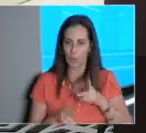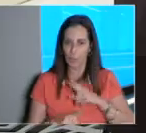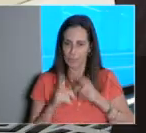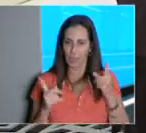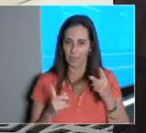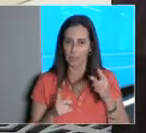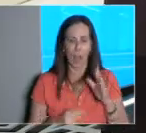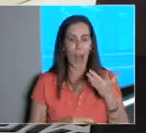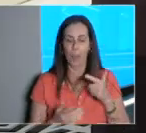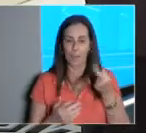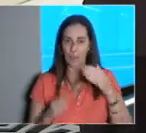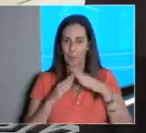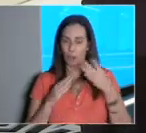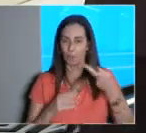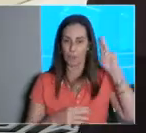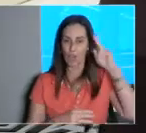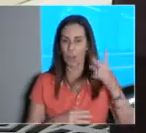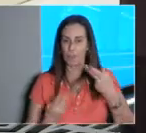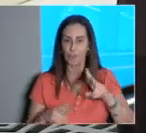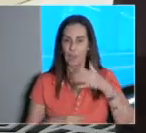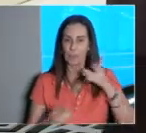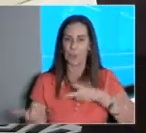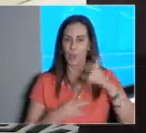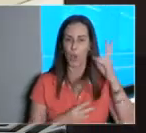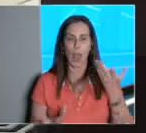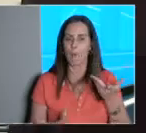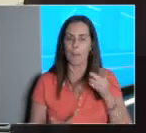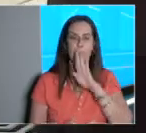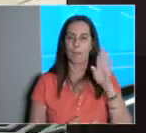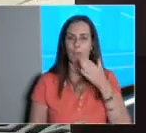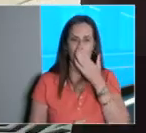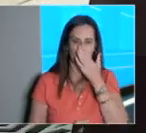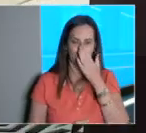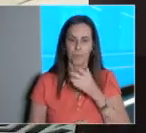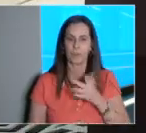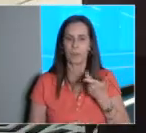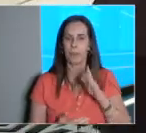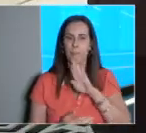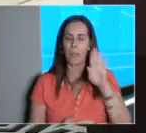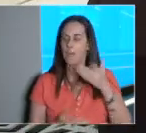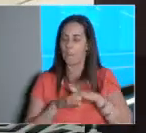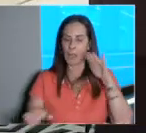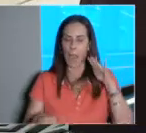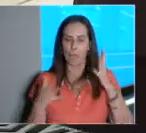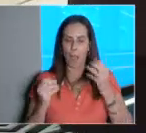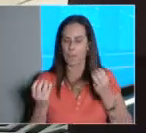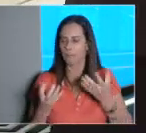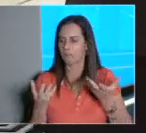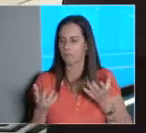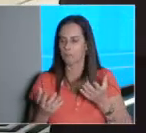אופציה אחרת. כי מה, כי מחירי הדירות עלו פי שתיים, כי אפשר ללכת לבית חולים, כי יעדו בעוטף עזה. כי בלתי נסבלים, כי בעוטף עזה הכל